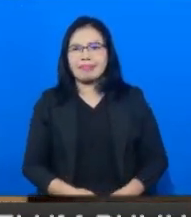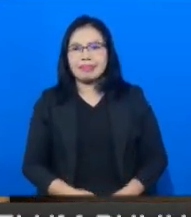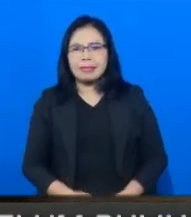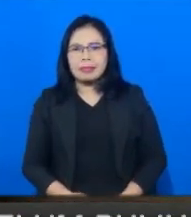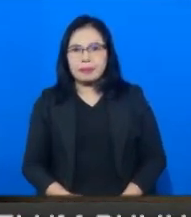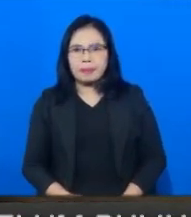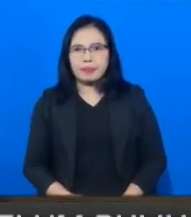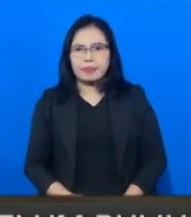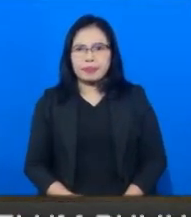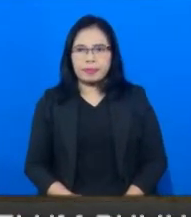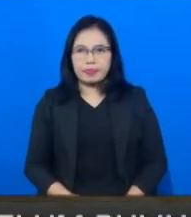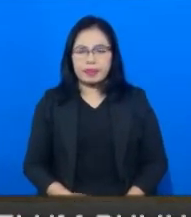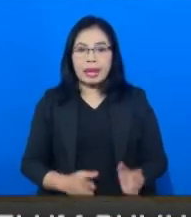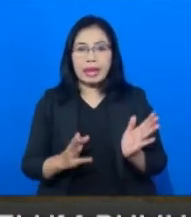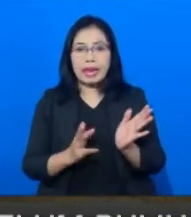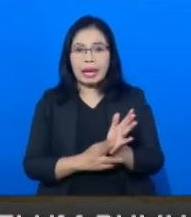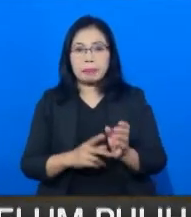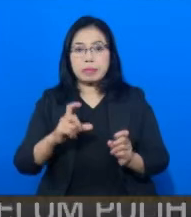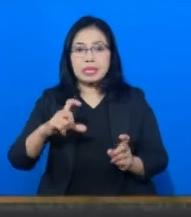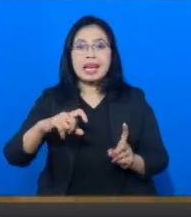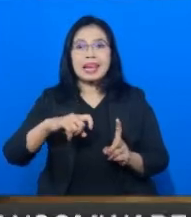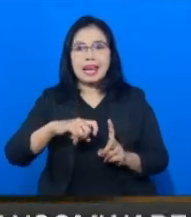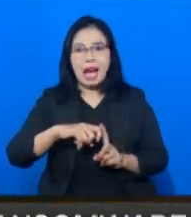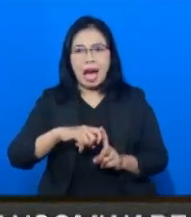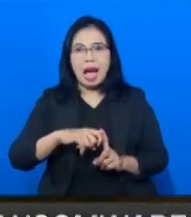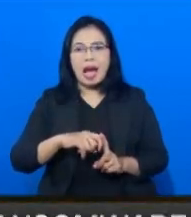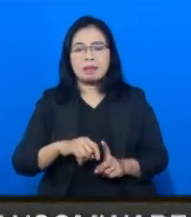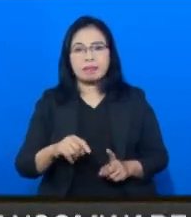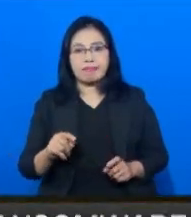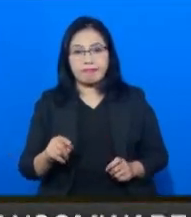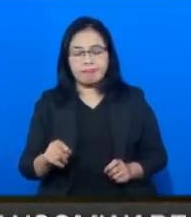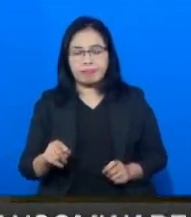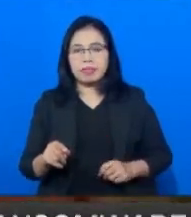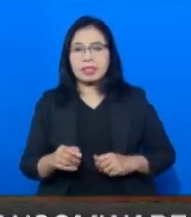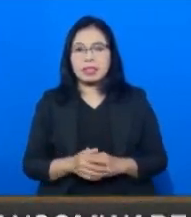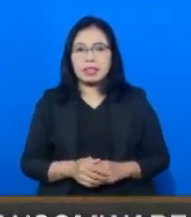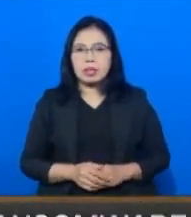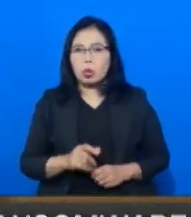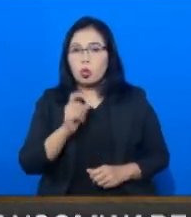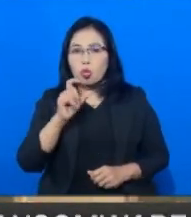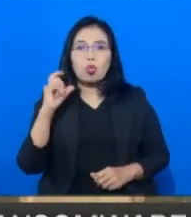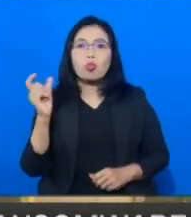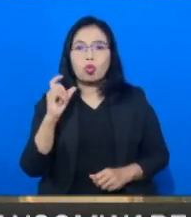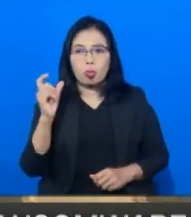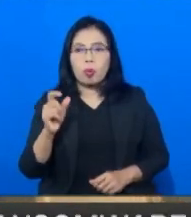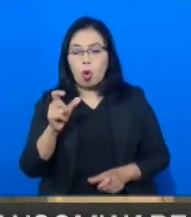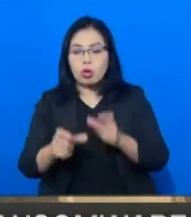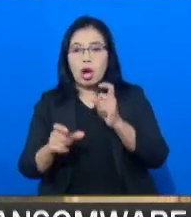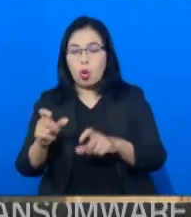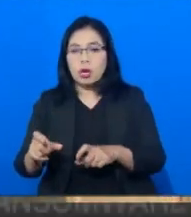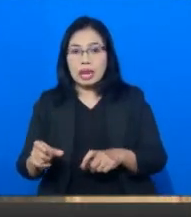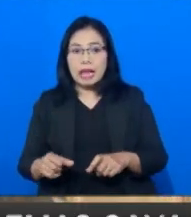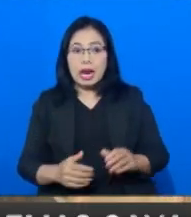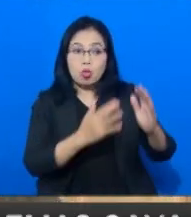MCK komunal itu adalah kebutuhan strategis karena sempitnya lahan di kota dan kebutuhan warga secara ekonomi. Guru